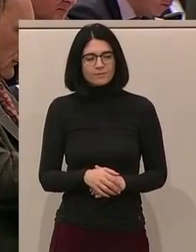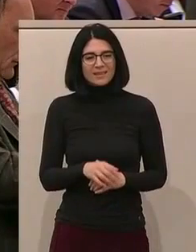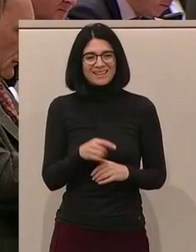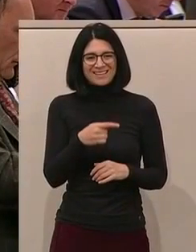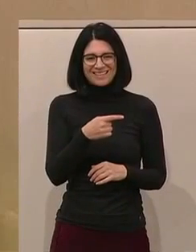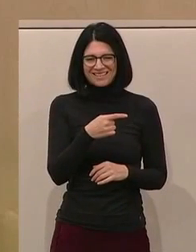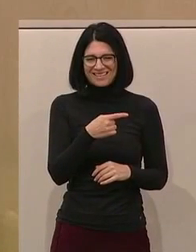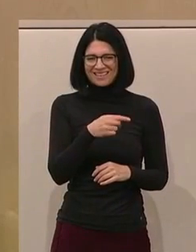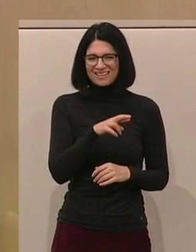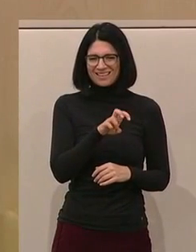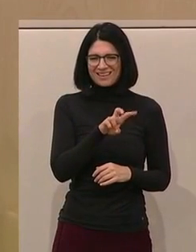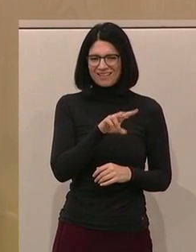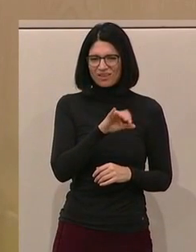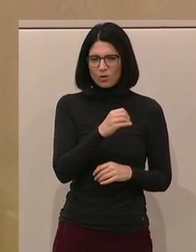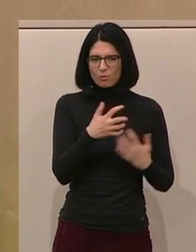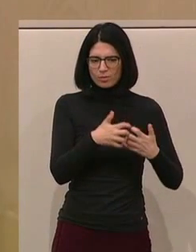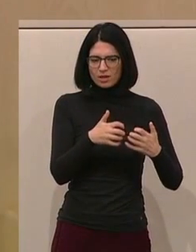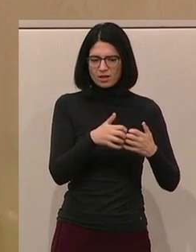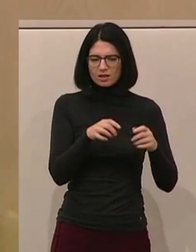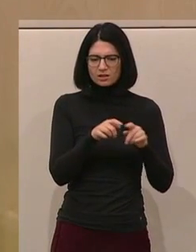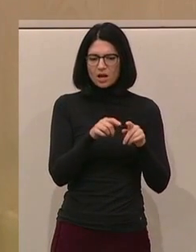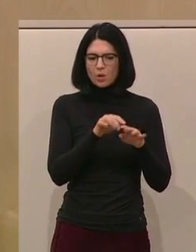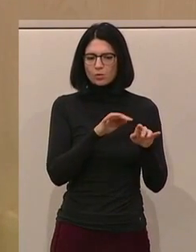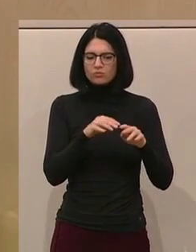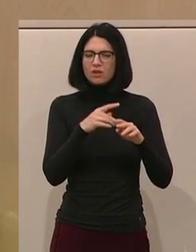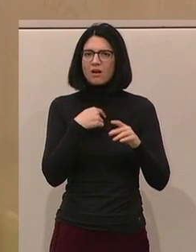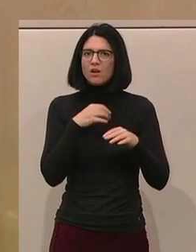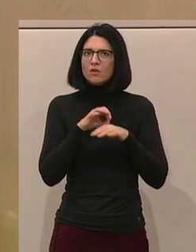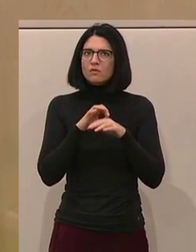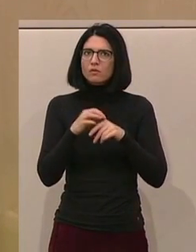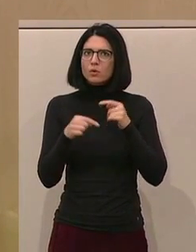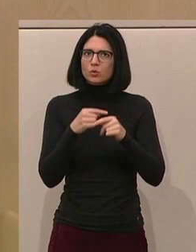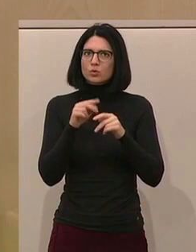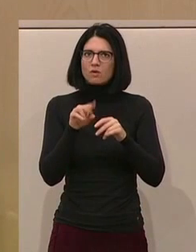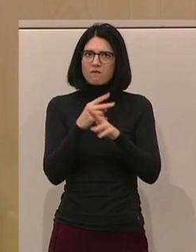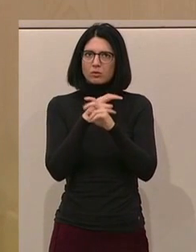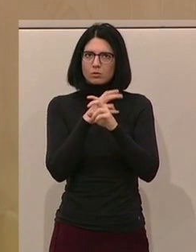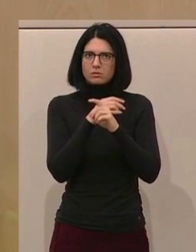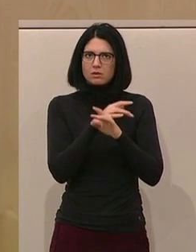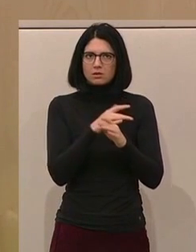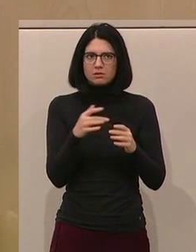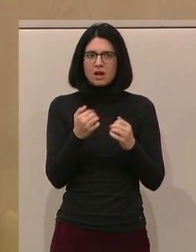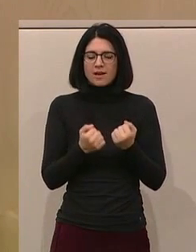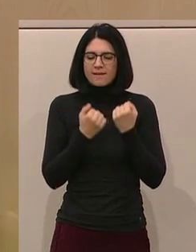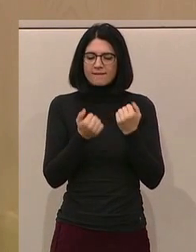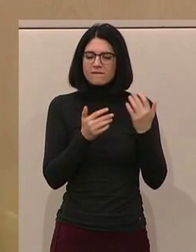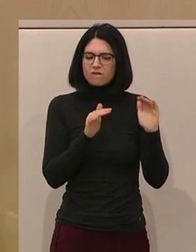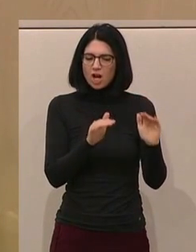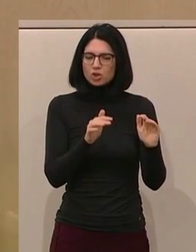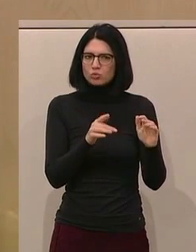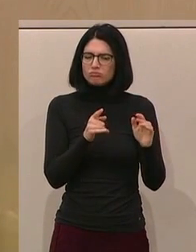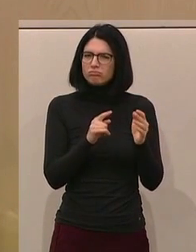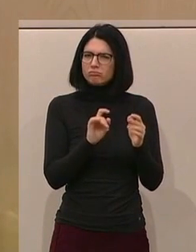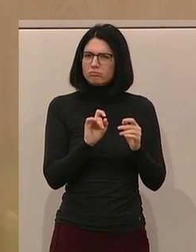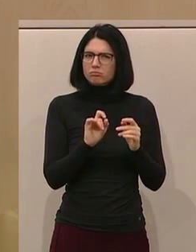Dieser Grevio-Bericht hebt insgesamt die Führungsrolle Österreichs durch die wirksamen Maßnahmen des Gewaltschutzes bei uns